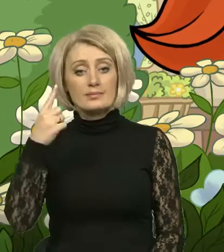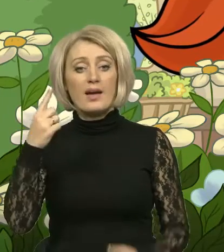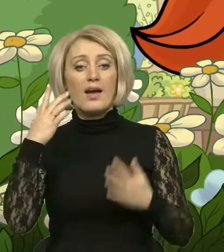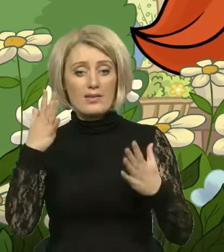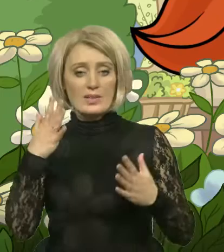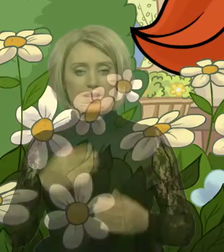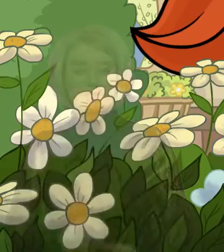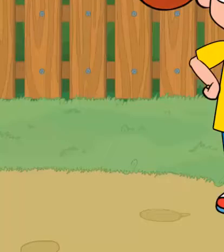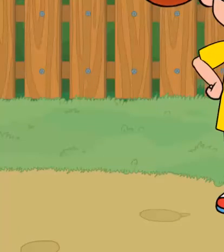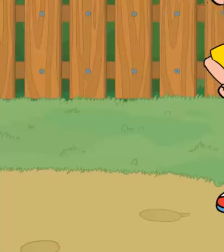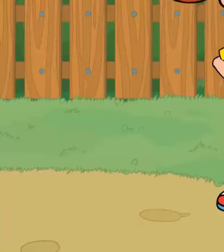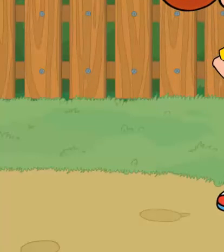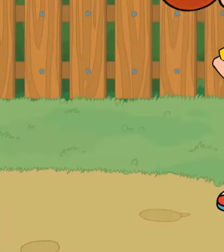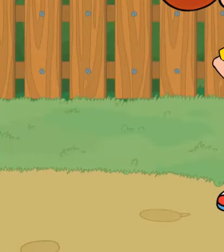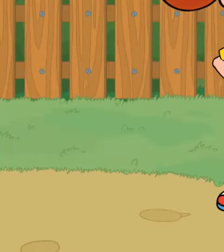Эврика!